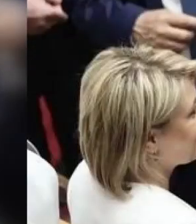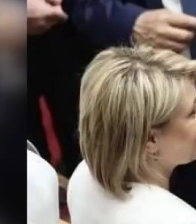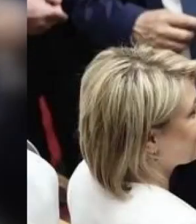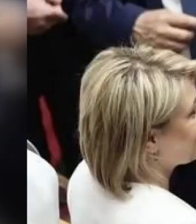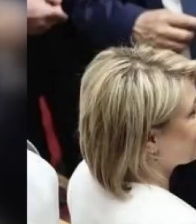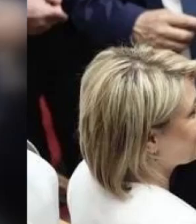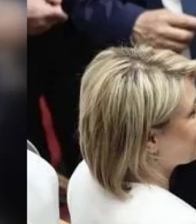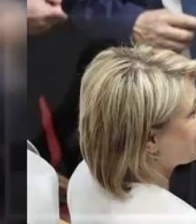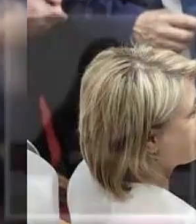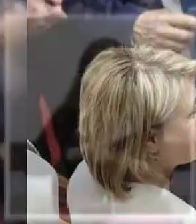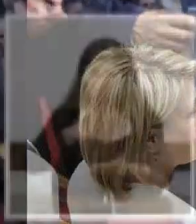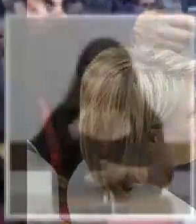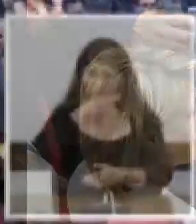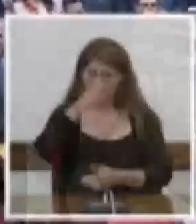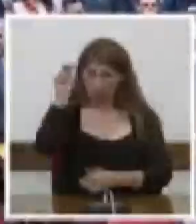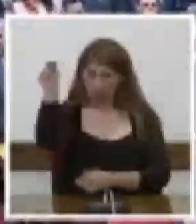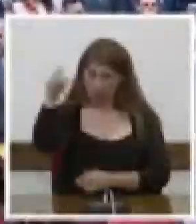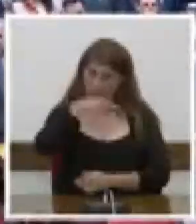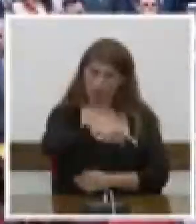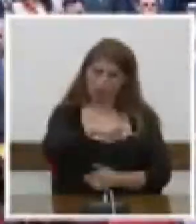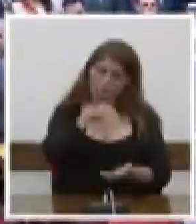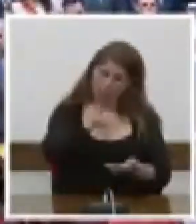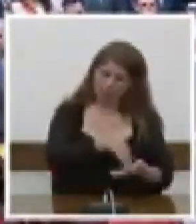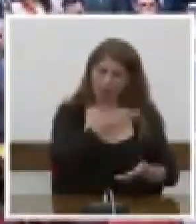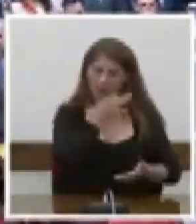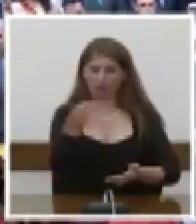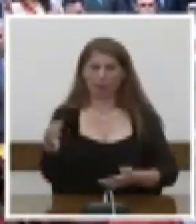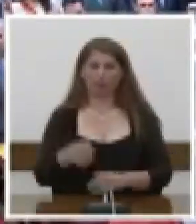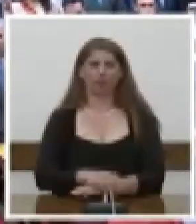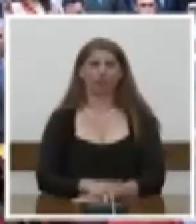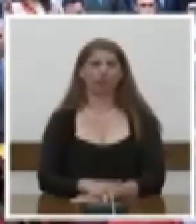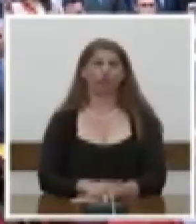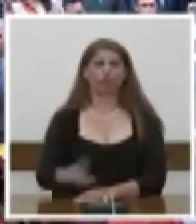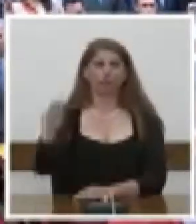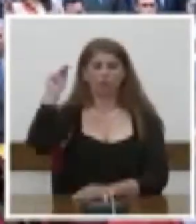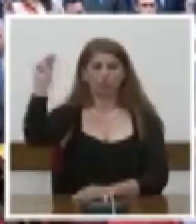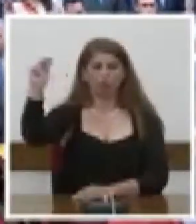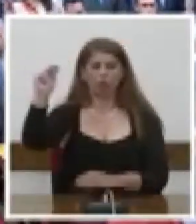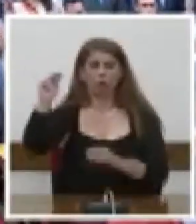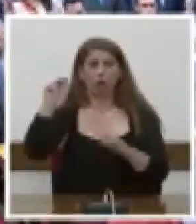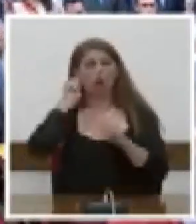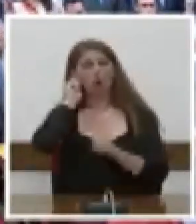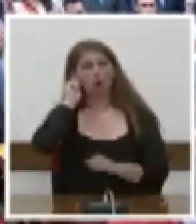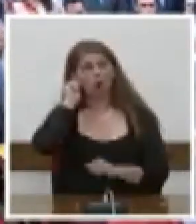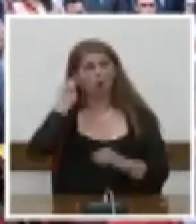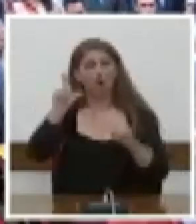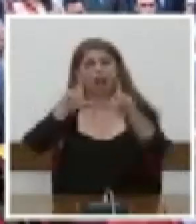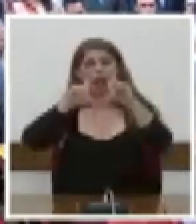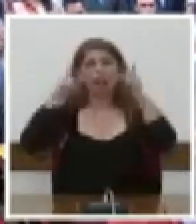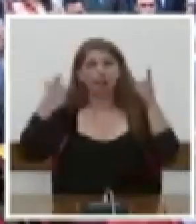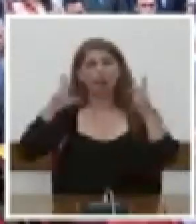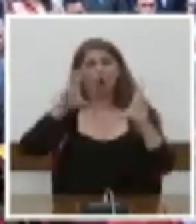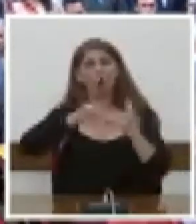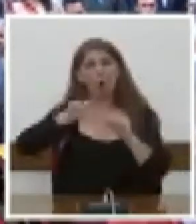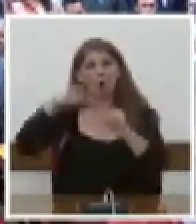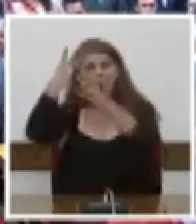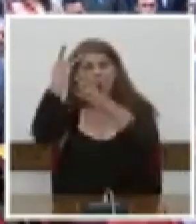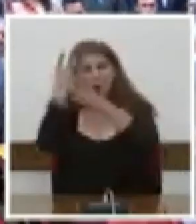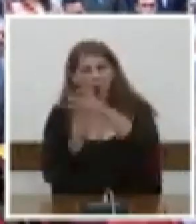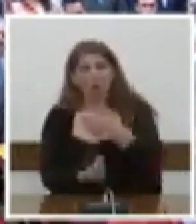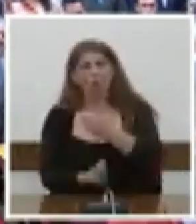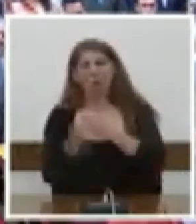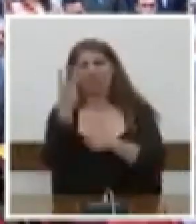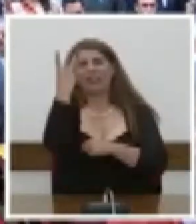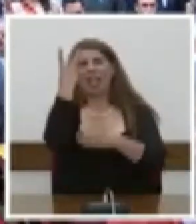Άγιεν, ευλογητός η Κύριε. Ορκίζομαι στο όνομα της Αγίας και Ομοούσιας και Αδιαίρετης